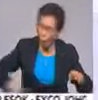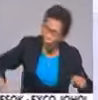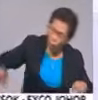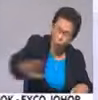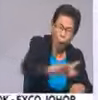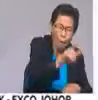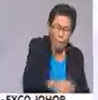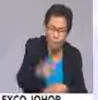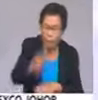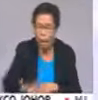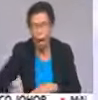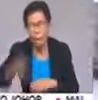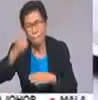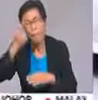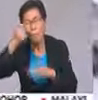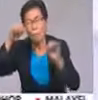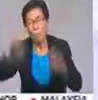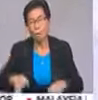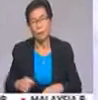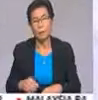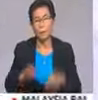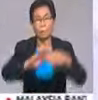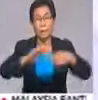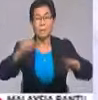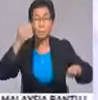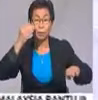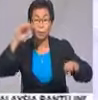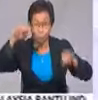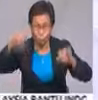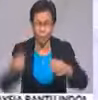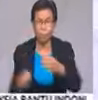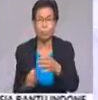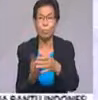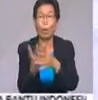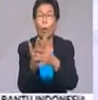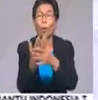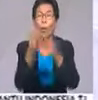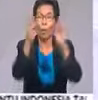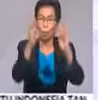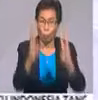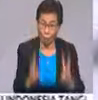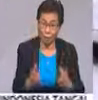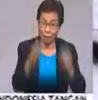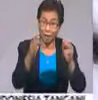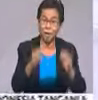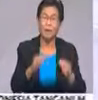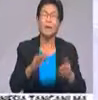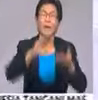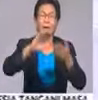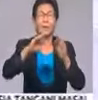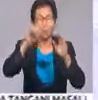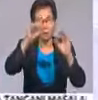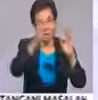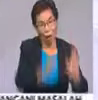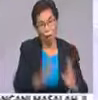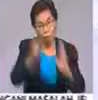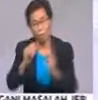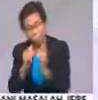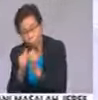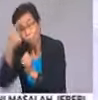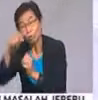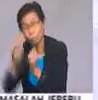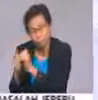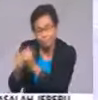dapat faham lah. Kalau bahasa Malaysia, dia boleh memupuk warga-warga atau kaum lain untuk bersama-sama,